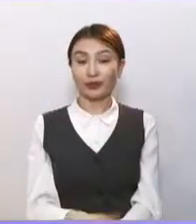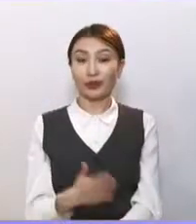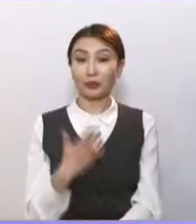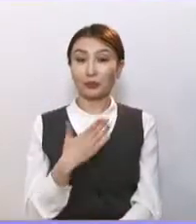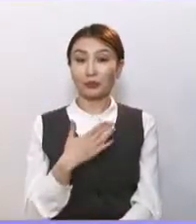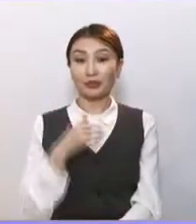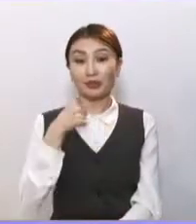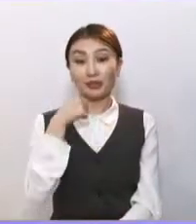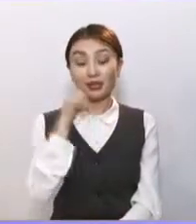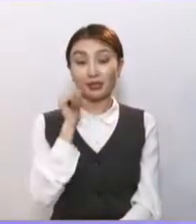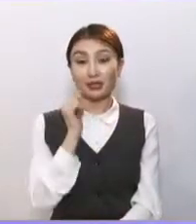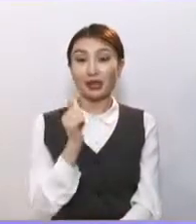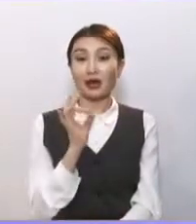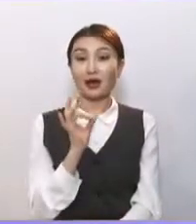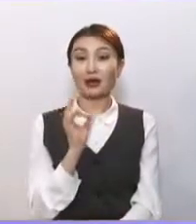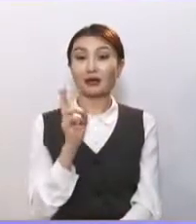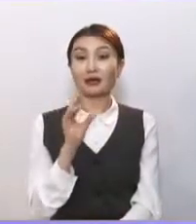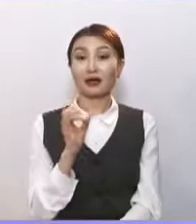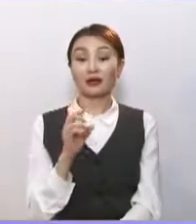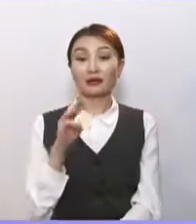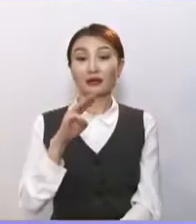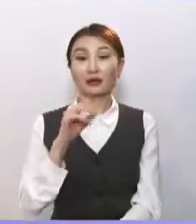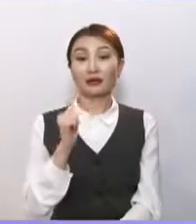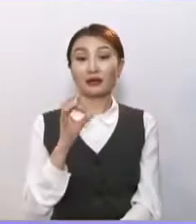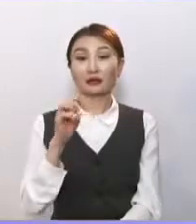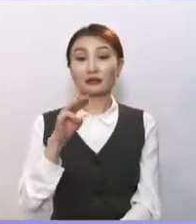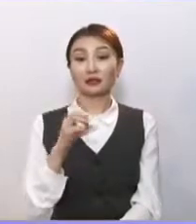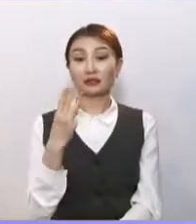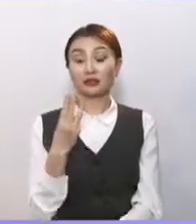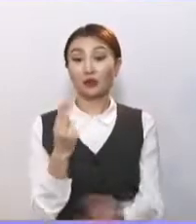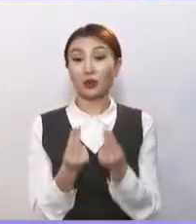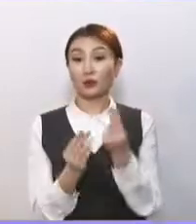Биз кече аркан тартыш ойнодук.